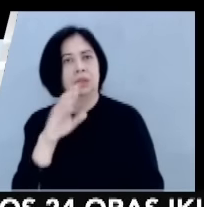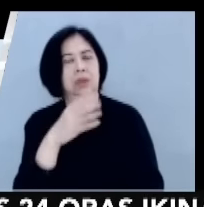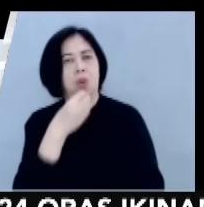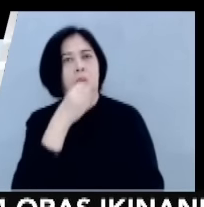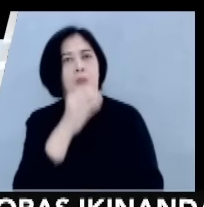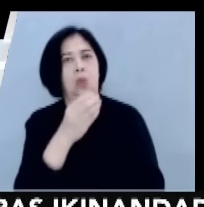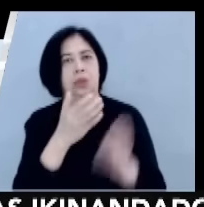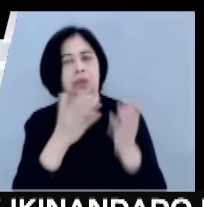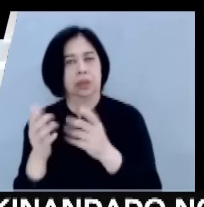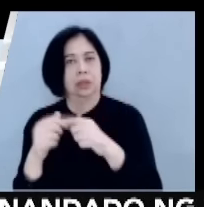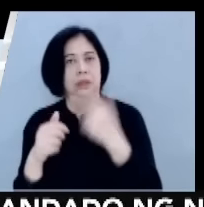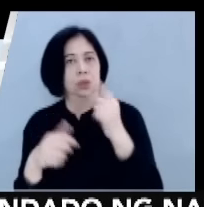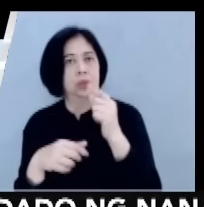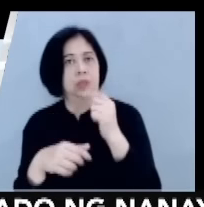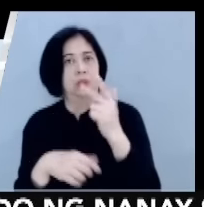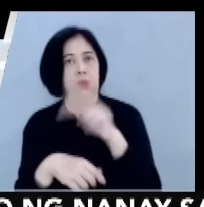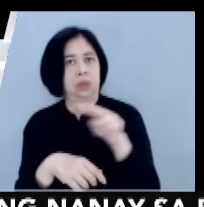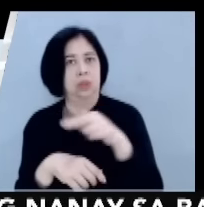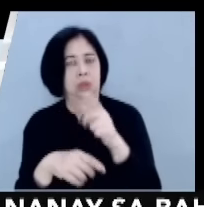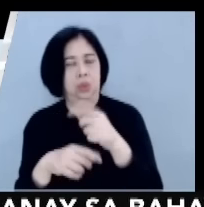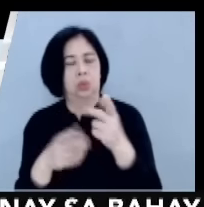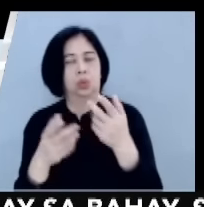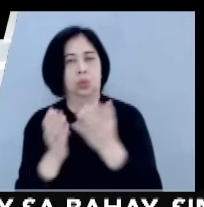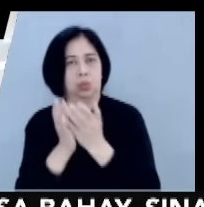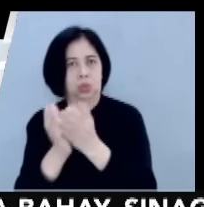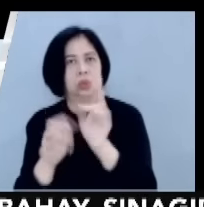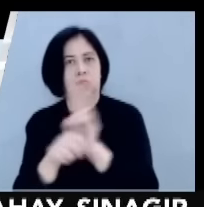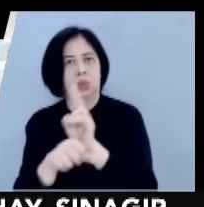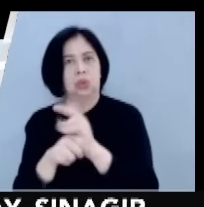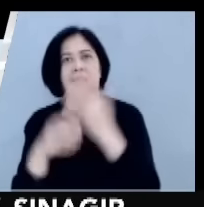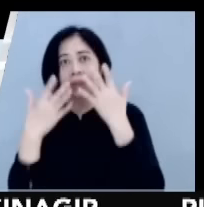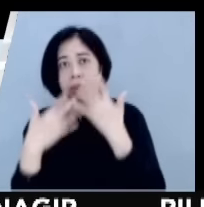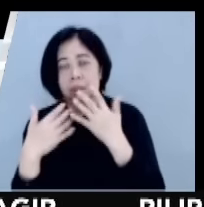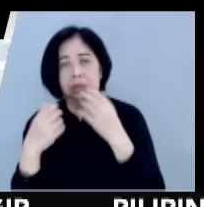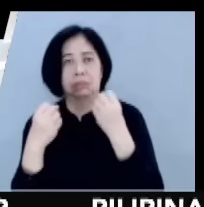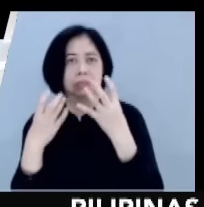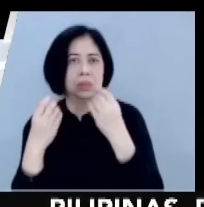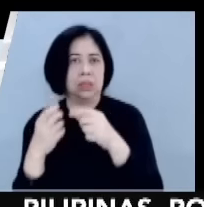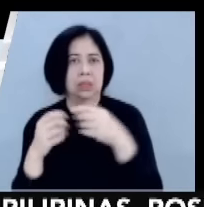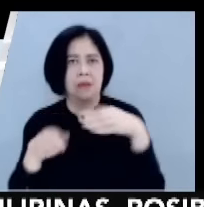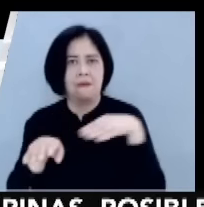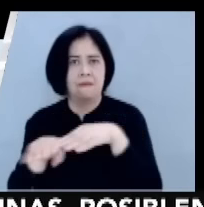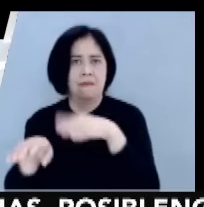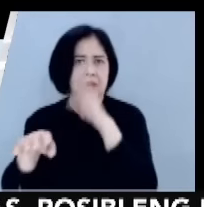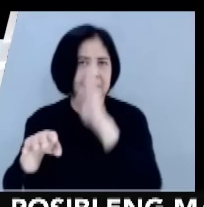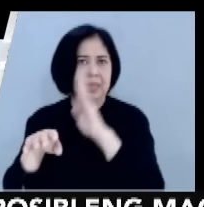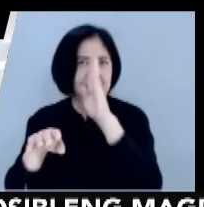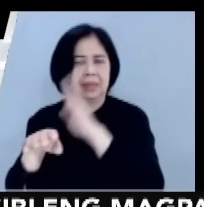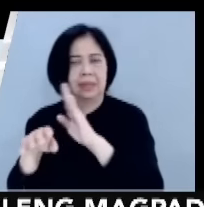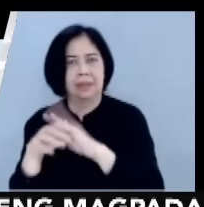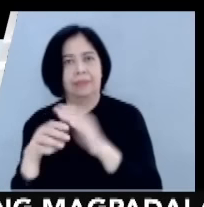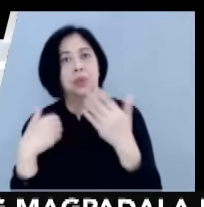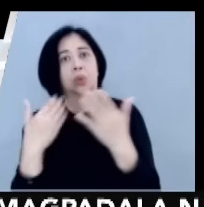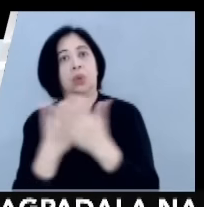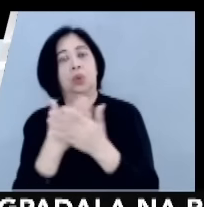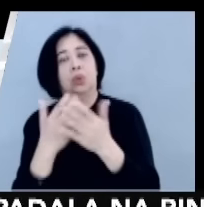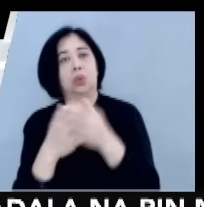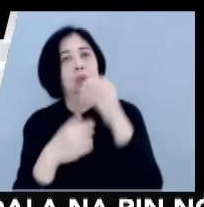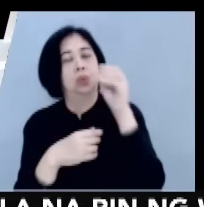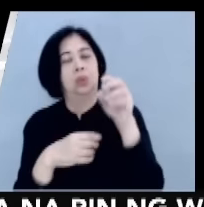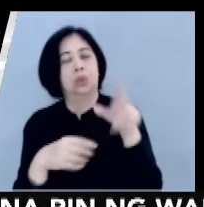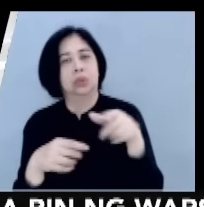at nitong 2022 lang kinumisyon, kaya nakakalungkot na marami na itong mga tinamong sira. May mga bagong barko na raw na in order ng BIFAR